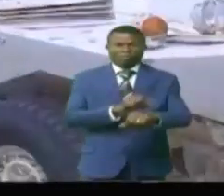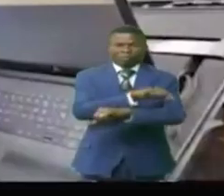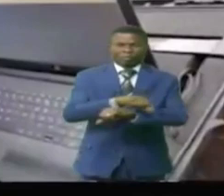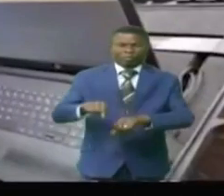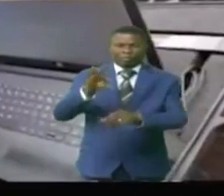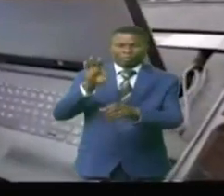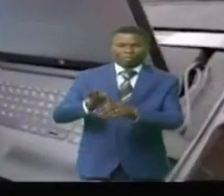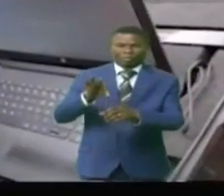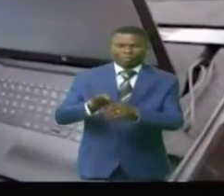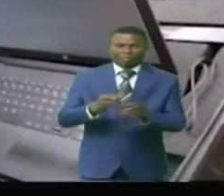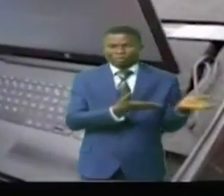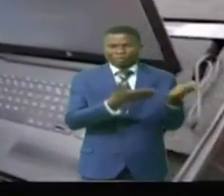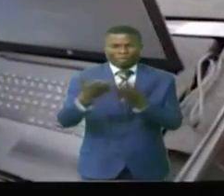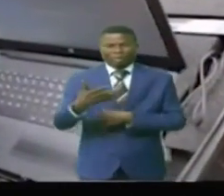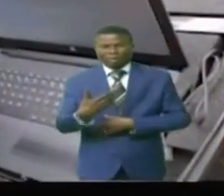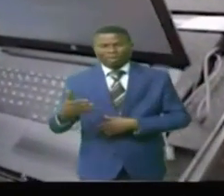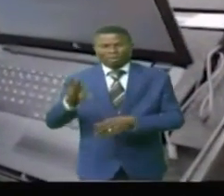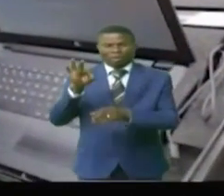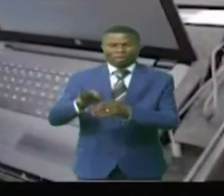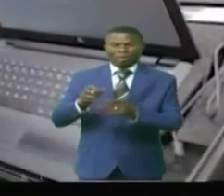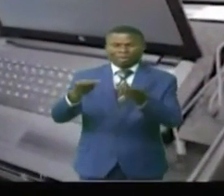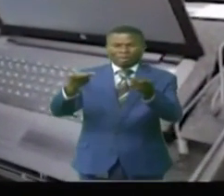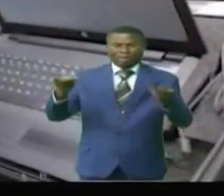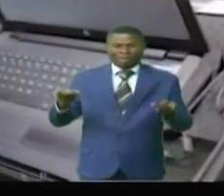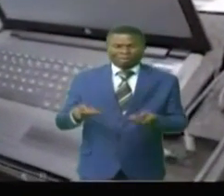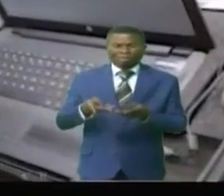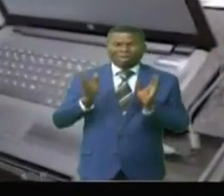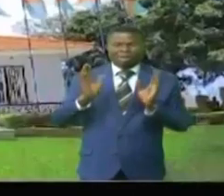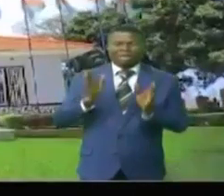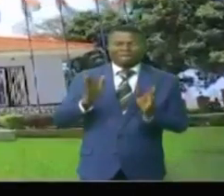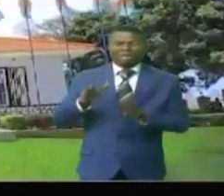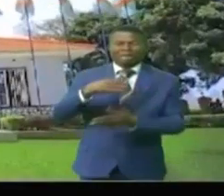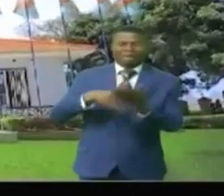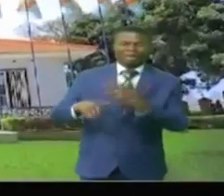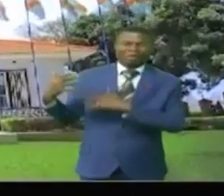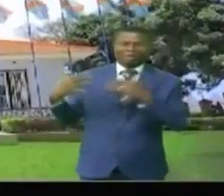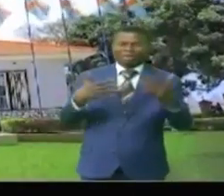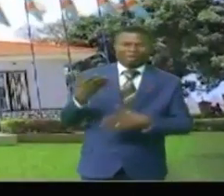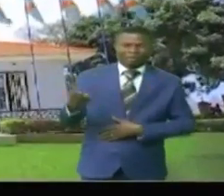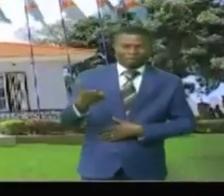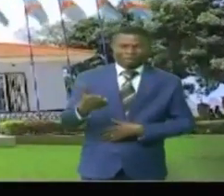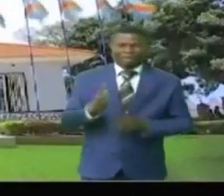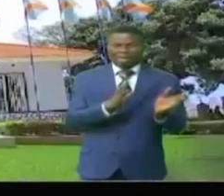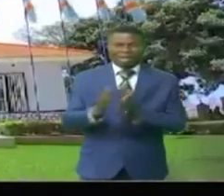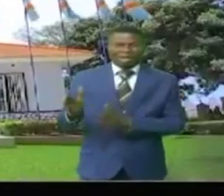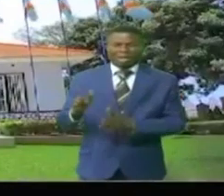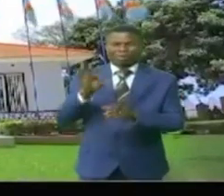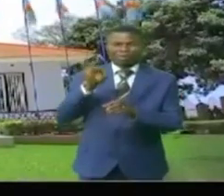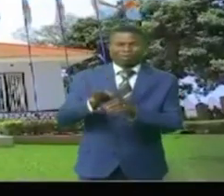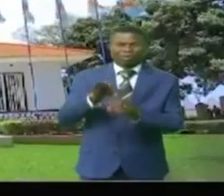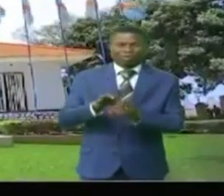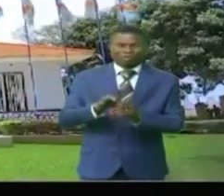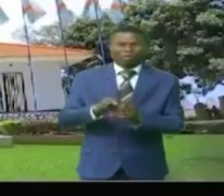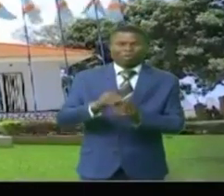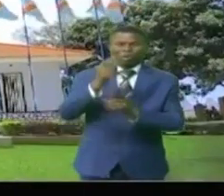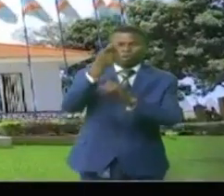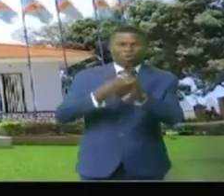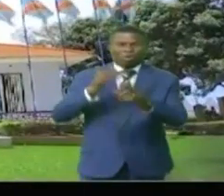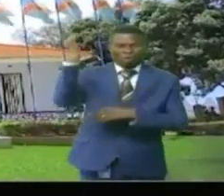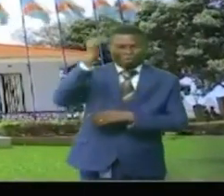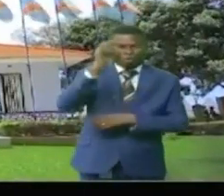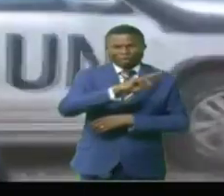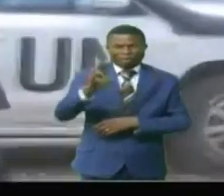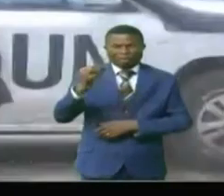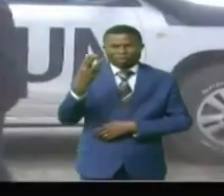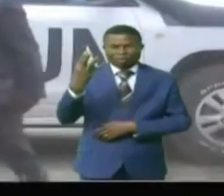les transports de kits électoraux dans des zones inaccessibles. En prévision des élections de décembre 2023, ceci conformément au